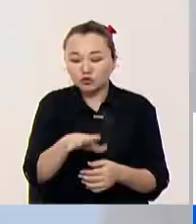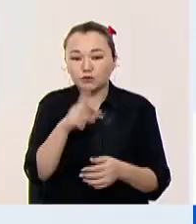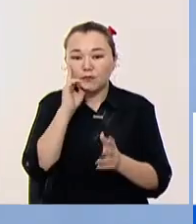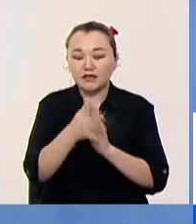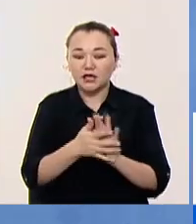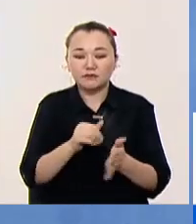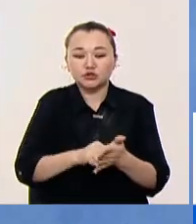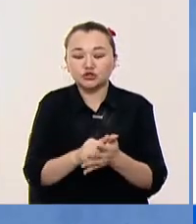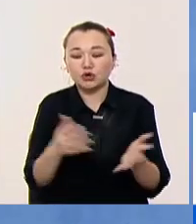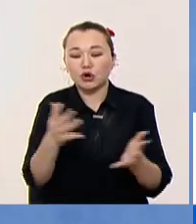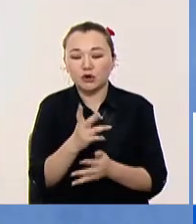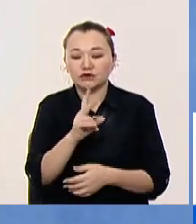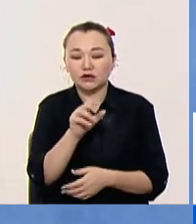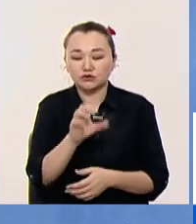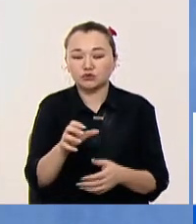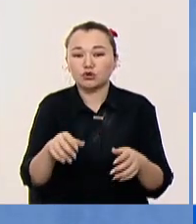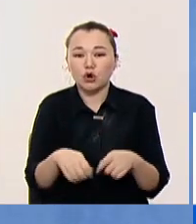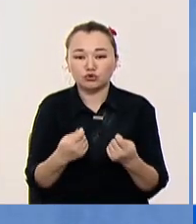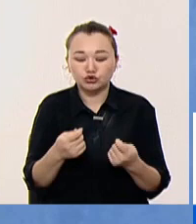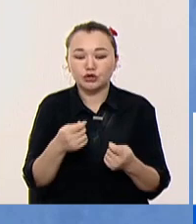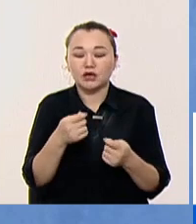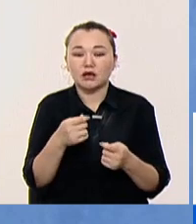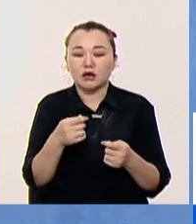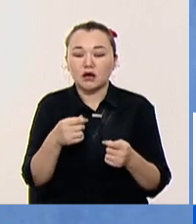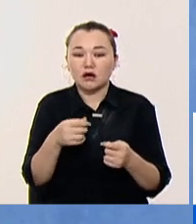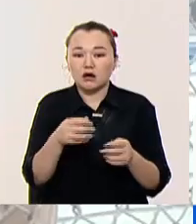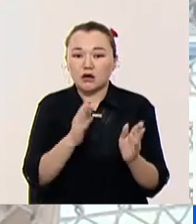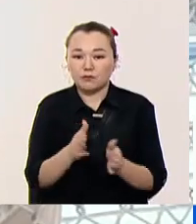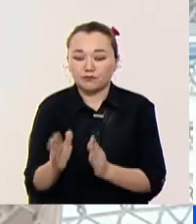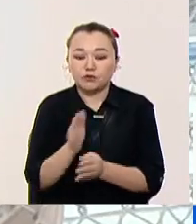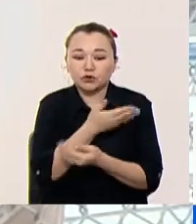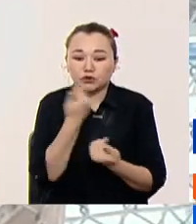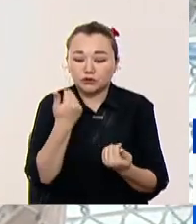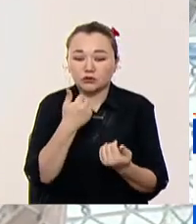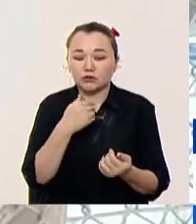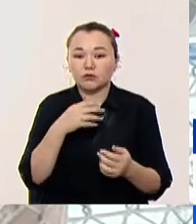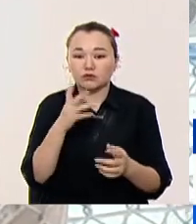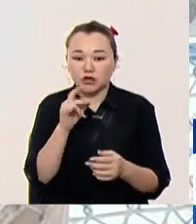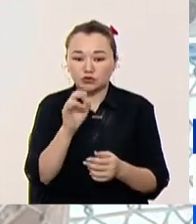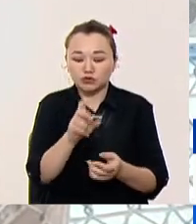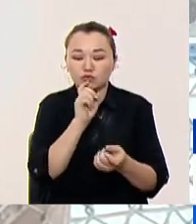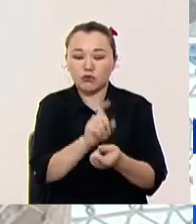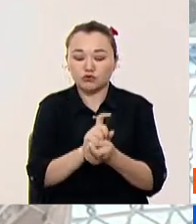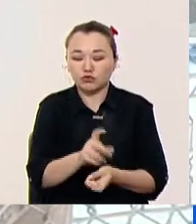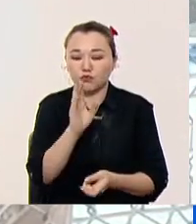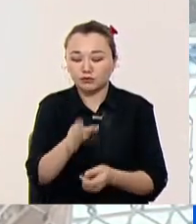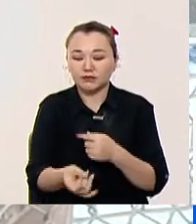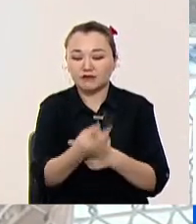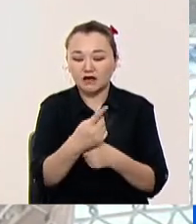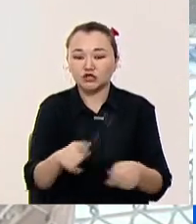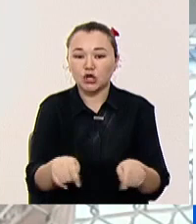причина. Насосы, да, это нарушение, он дестабилизирует систему. По поводу насосов будем бороться, так как это является